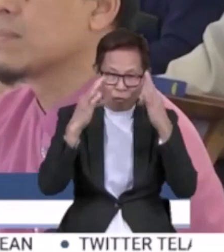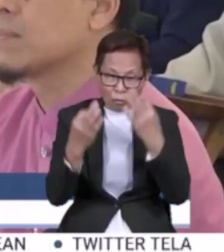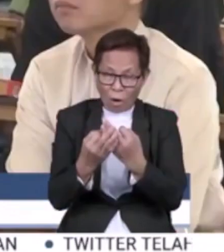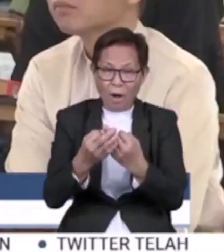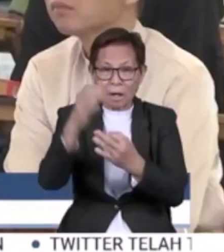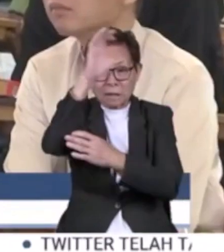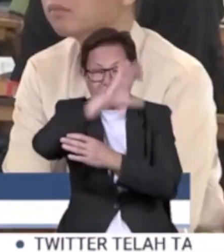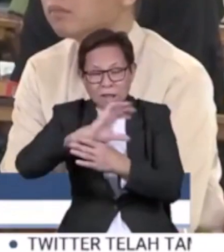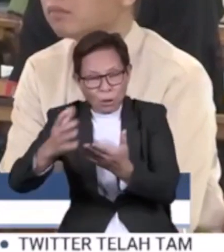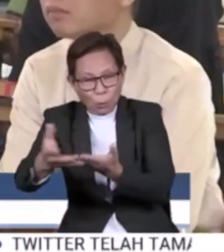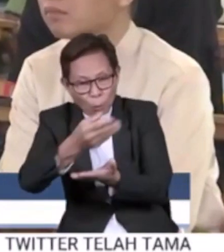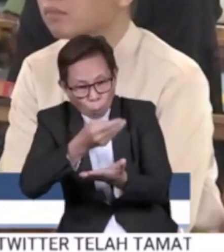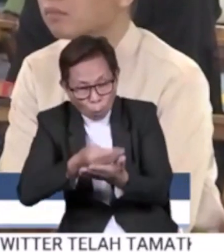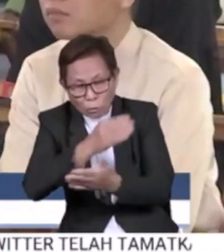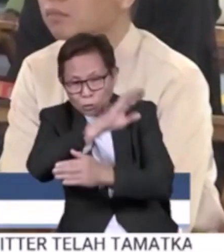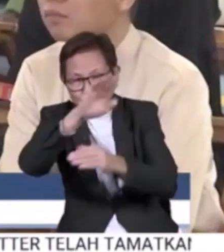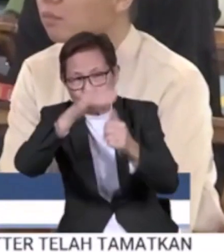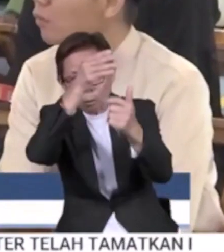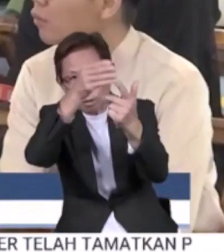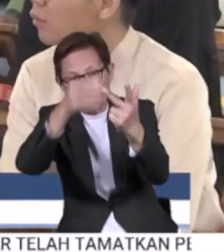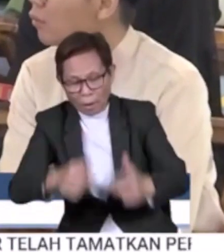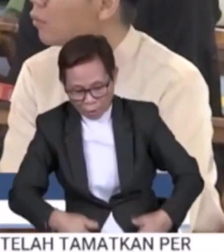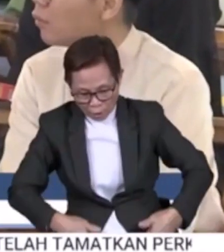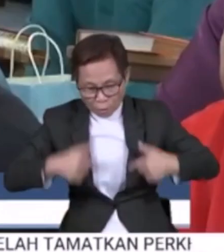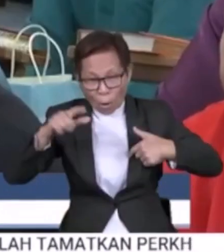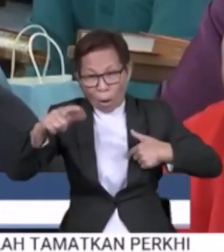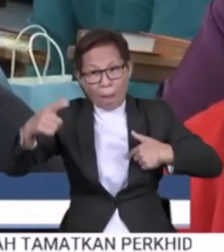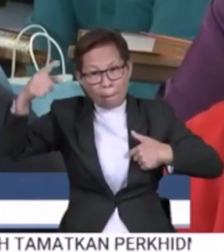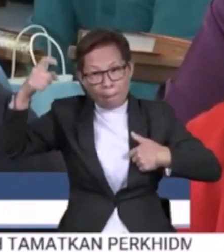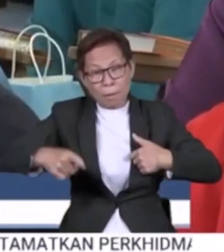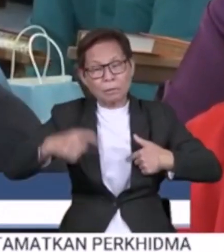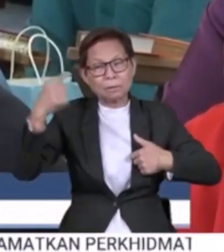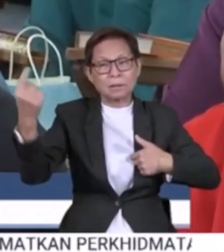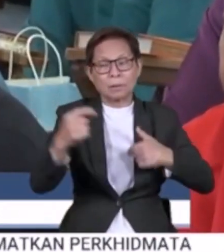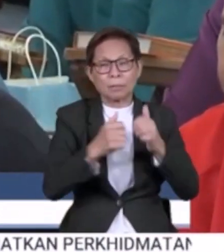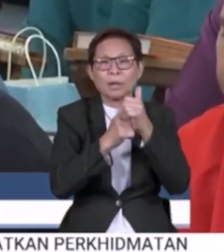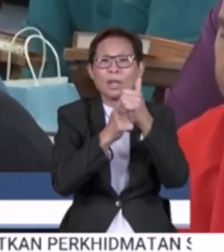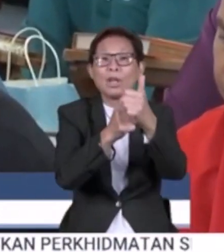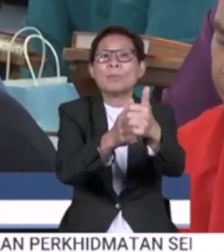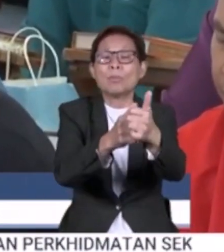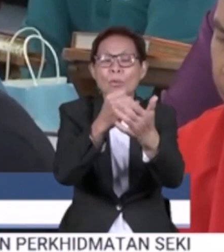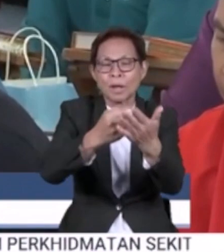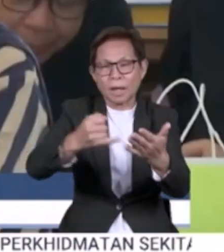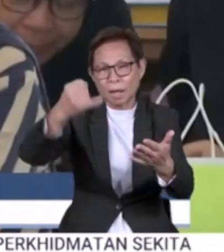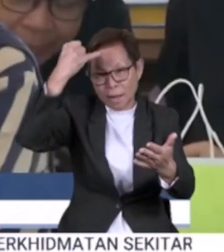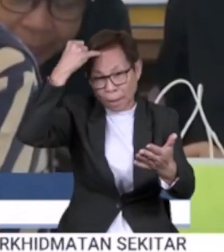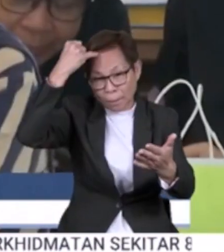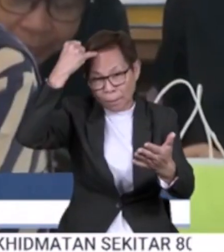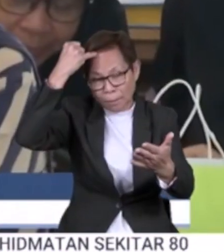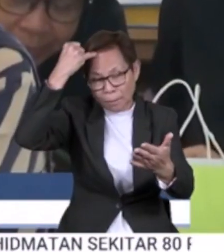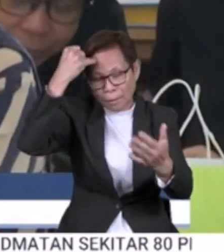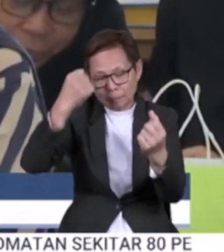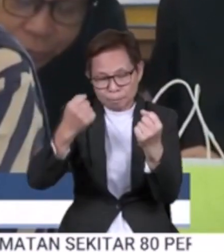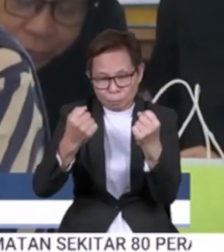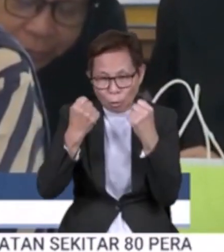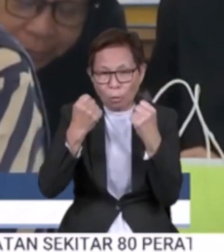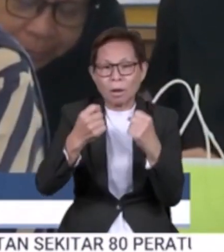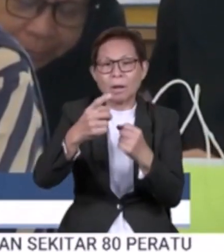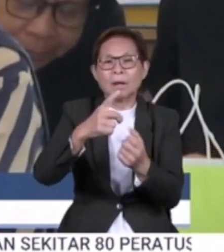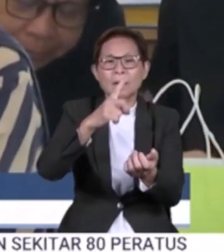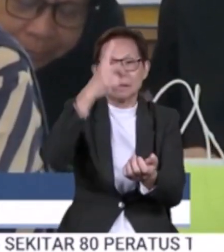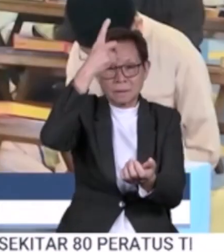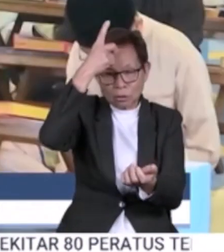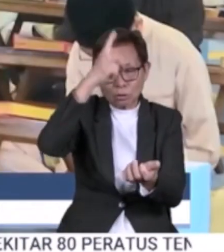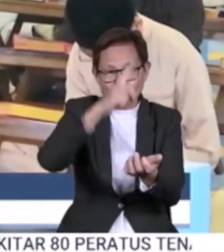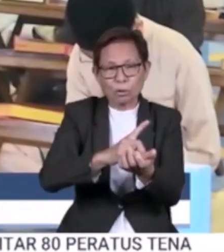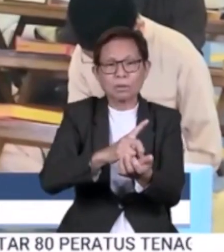USA mencari rezeki dan semua aspek kehidupan yang lain haruslah senjata berlandaskan kepada ilmu pengetahuan yang kokoh Datuk